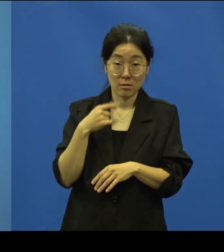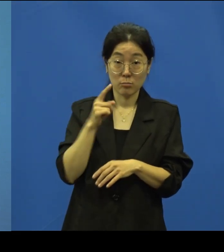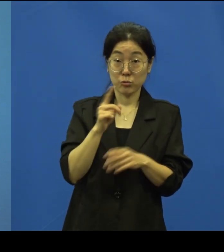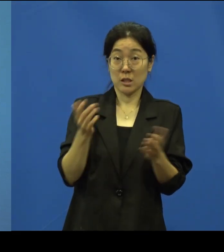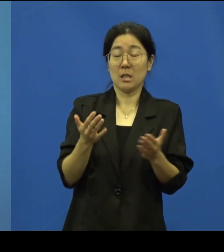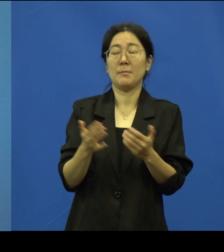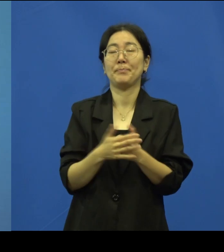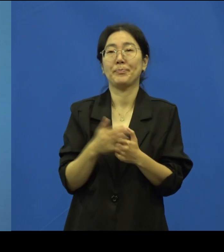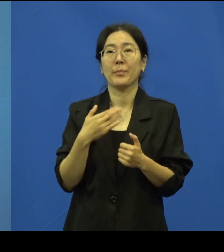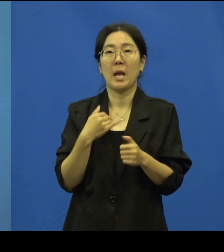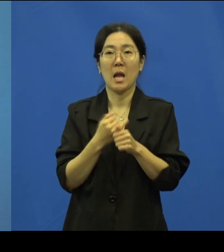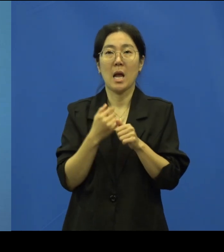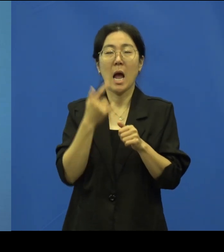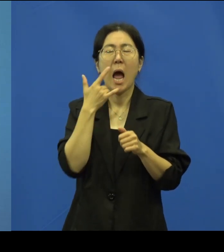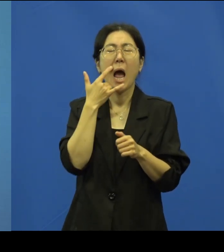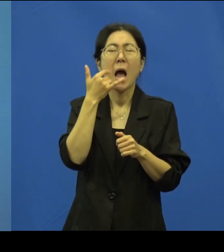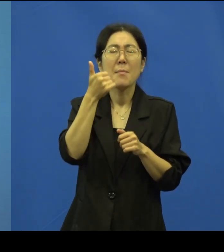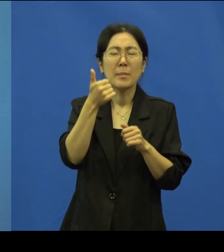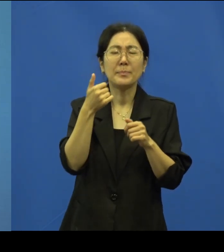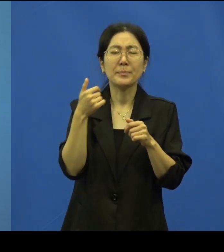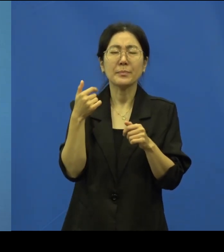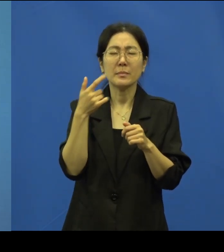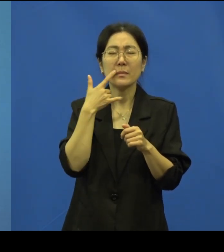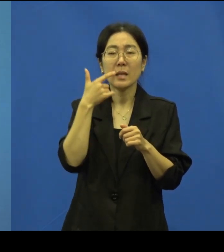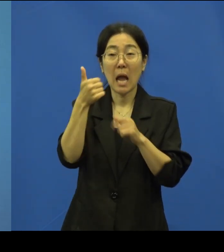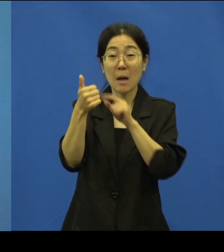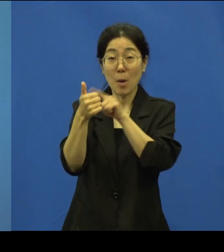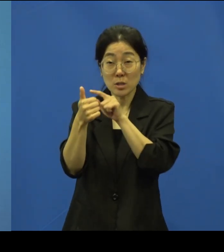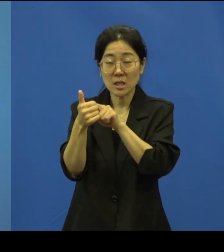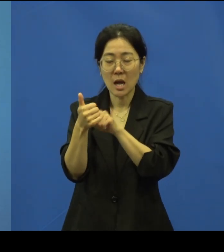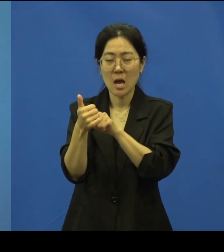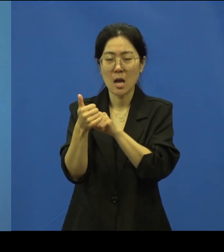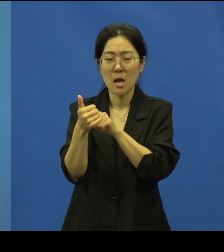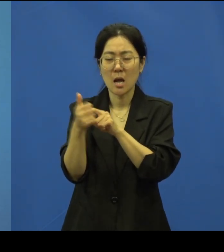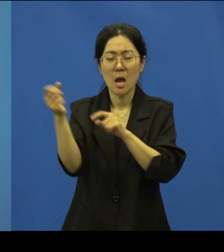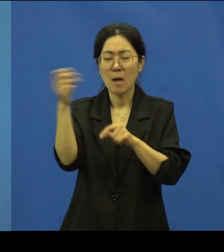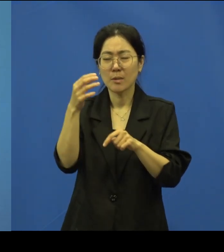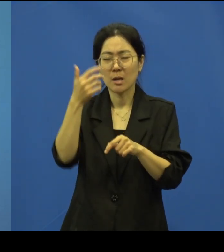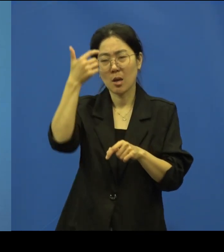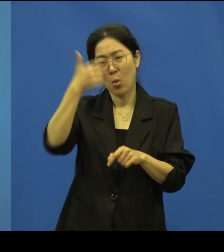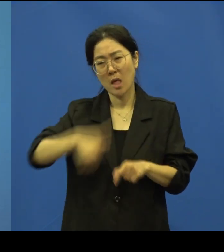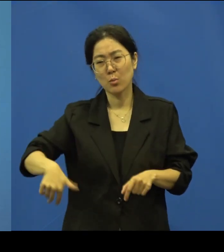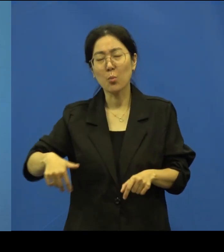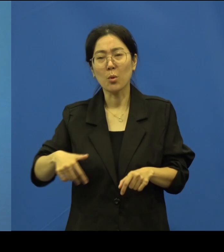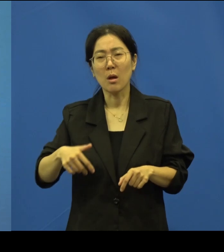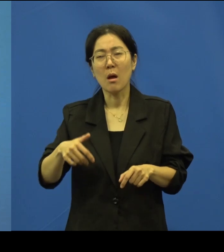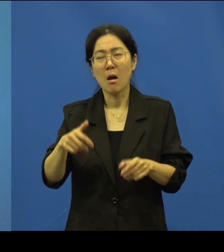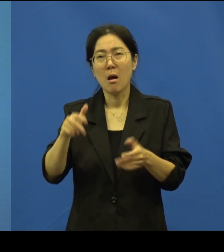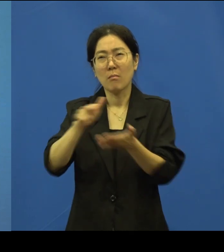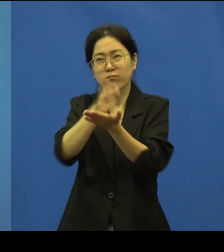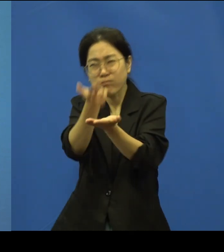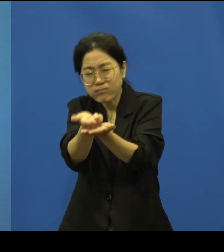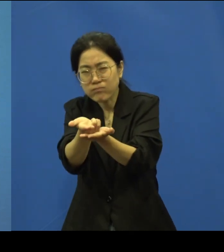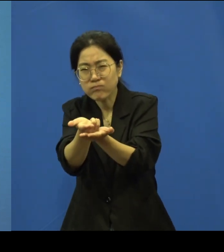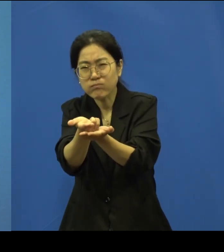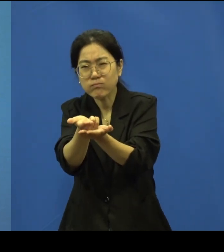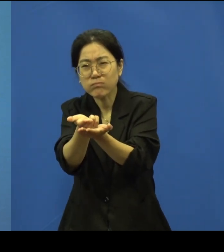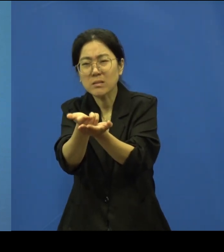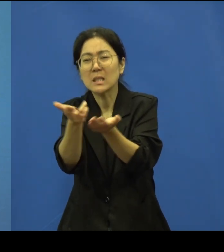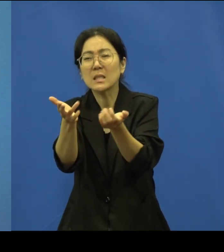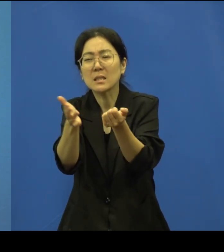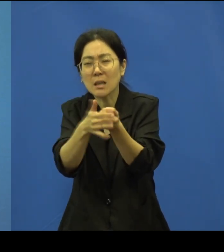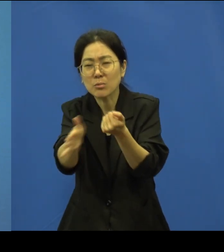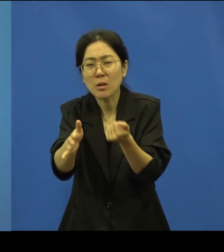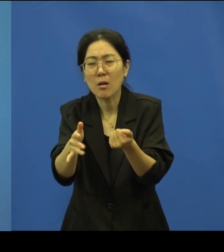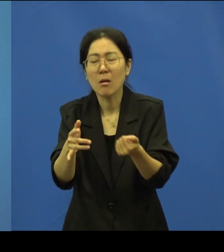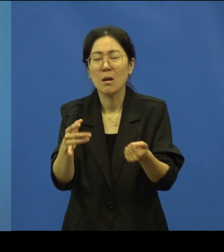쓰러지셨습니다. 저희 어머님이 맞벌이도 하시고 그러시던, 늘 바쁘셨어요. 가난한 집에서